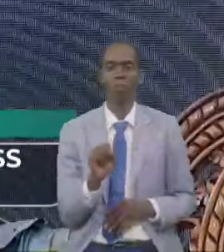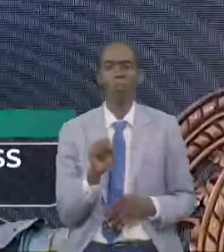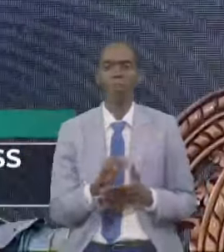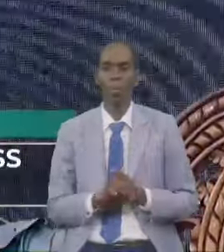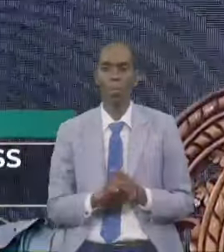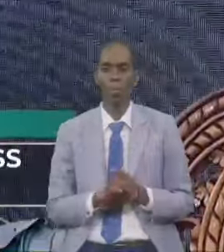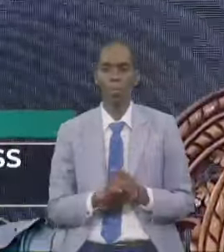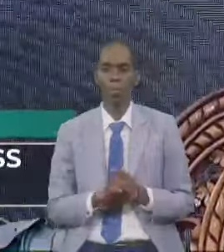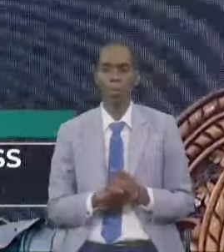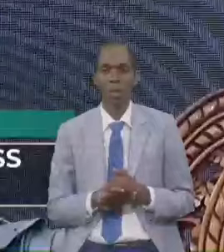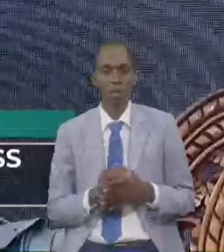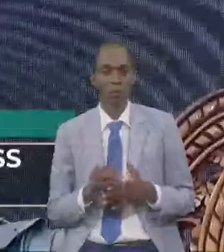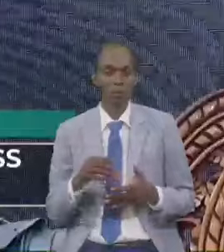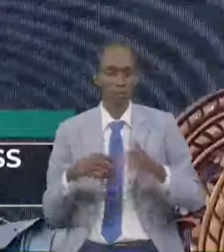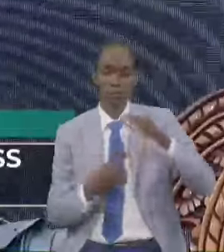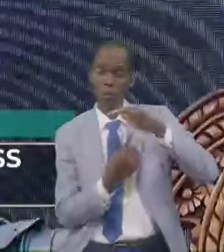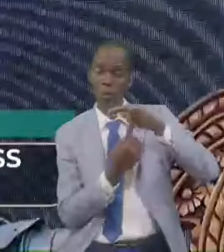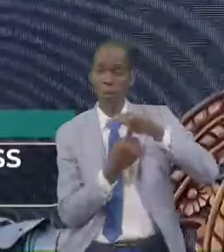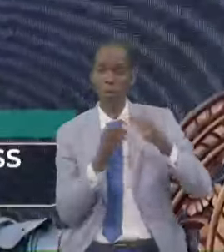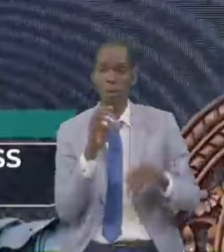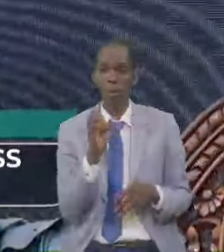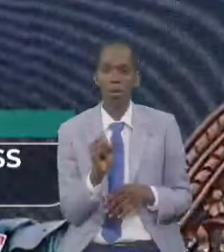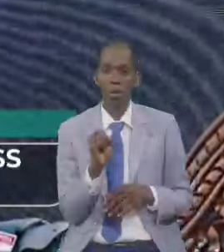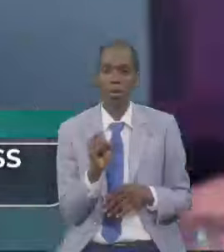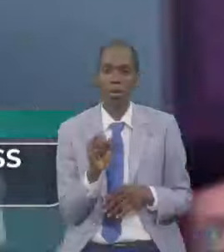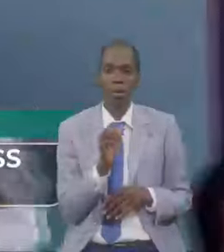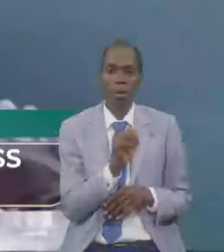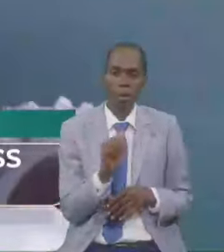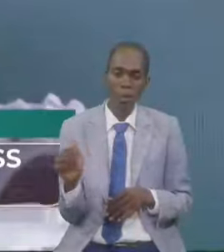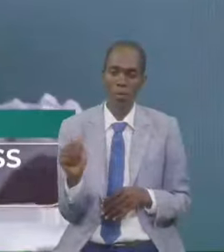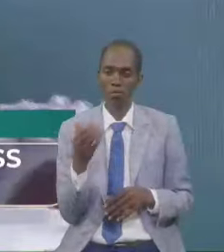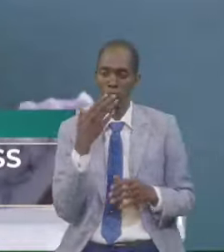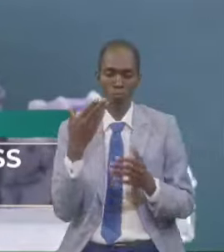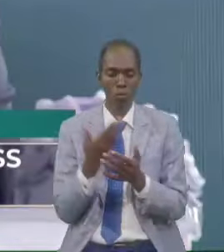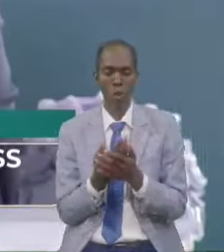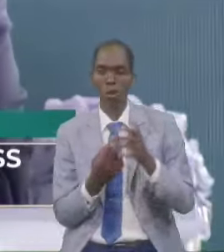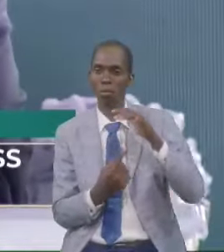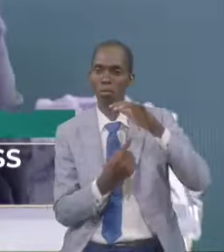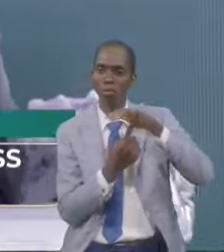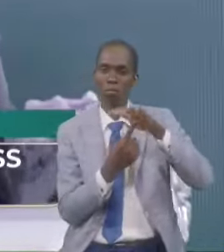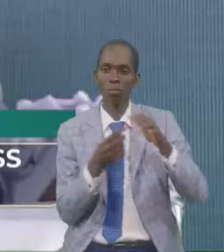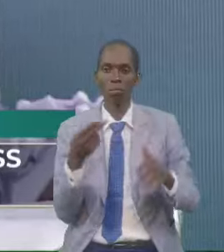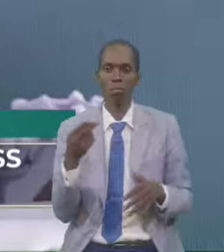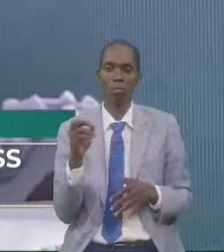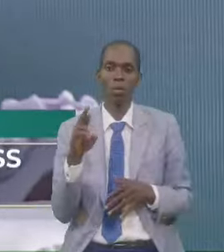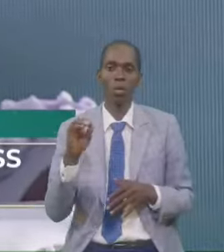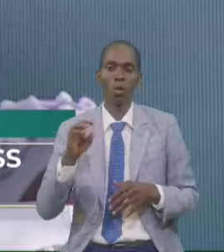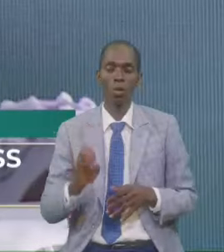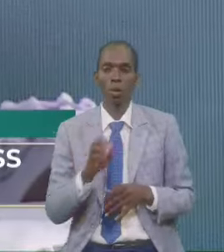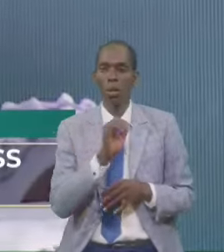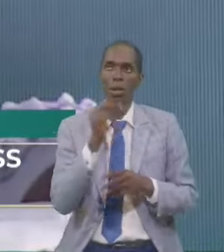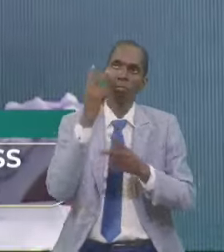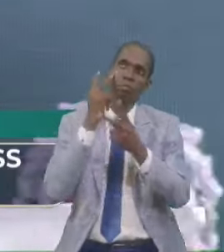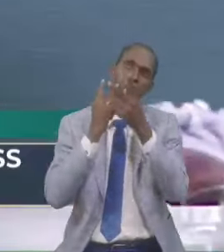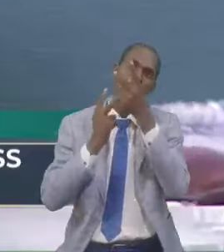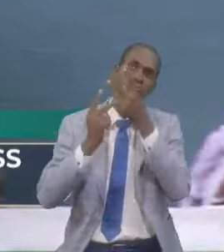hero. అప్పుడు మనము కథానాయక స్థాయికి వచ్చేస్తాం. Virtuous hero. ఆ విధంగా ఉన్నత స్థాయికి వస్తాం. Visionary hero. అది మనం దర్శనం